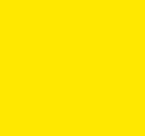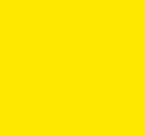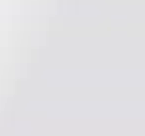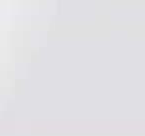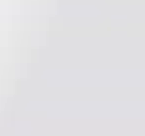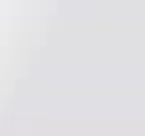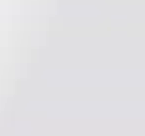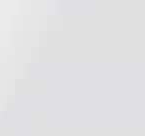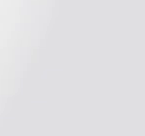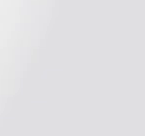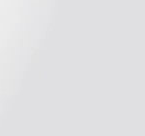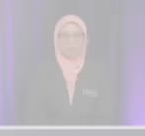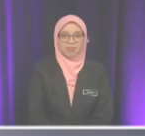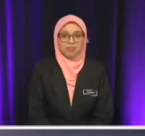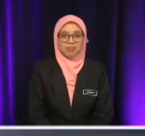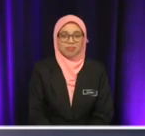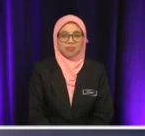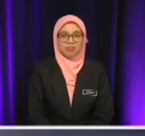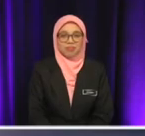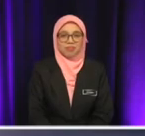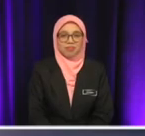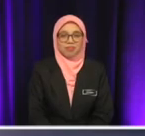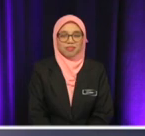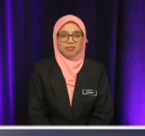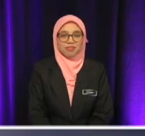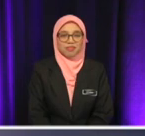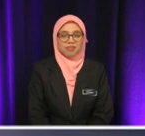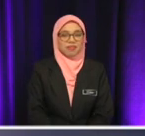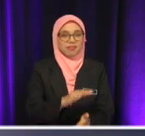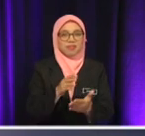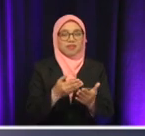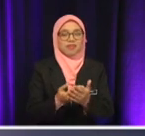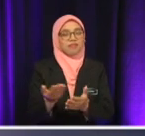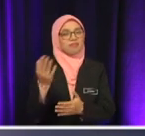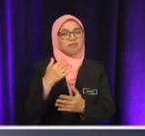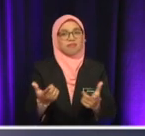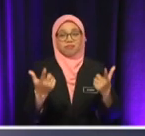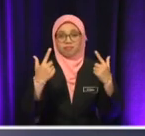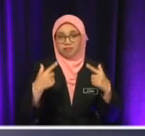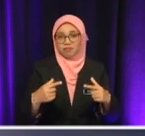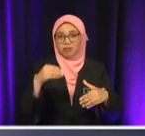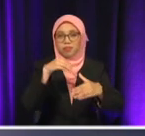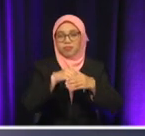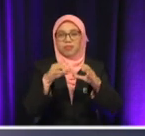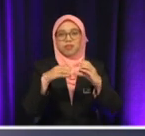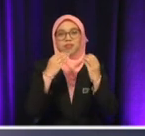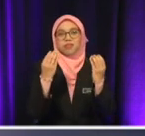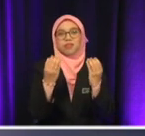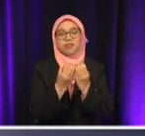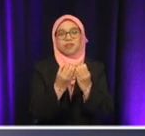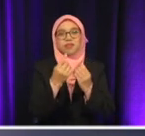Didik TV KPM. Baiklah rakan-rakan semua, jom kembali ke kelas hari ini bagi slot